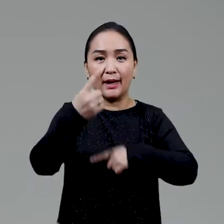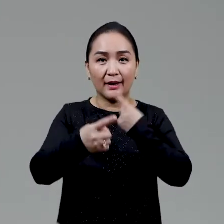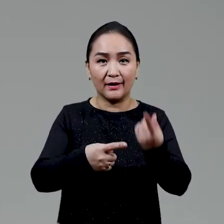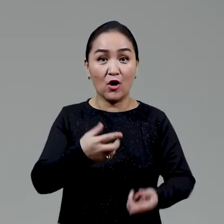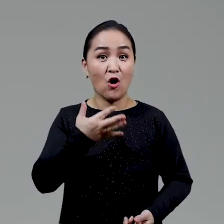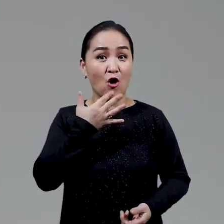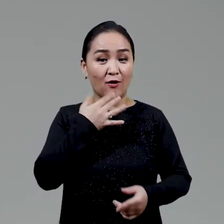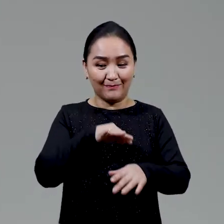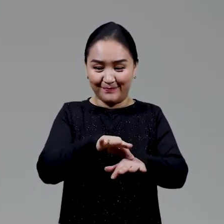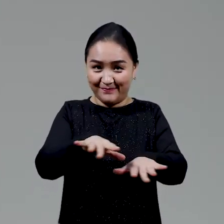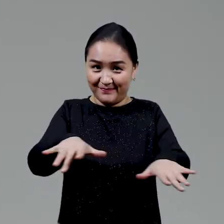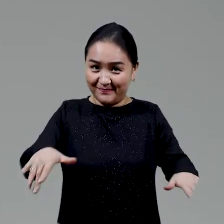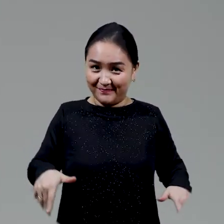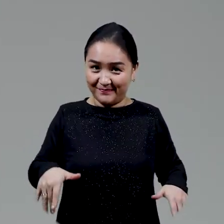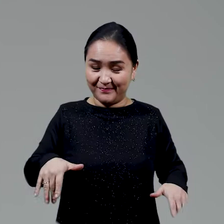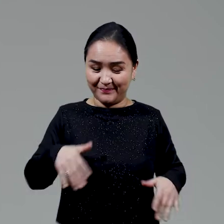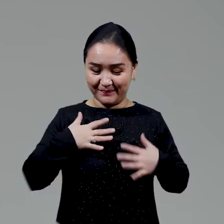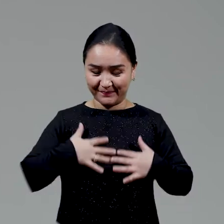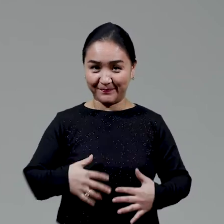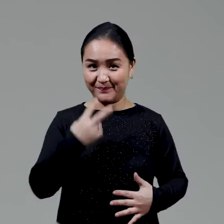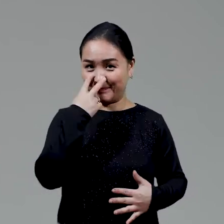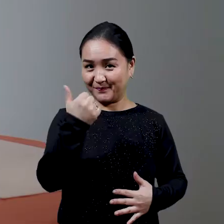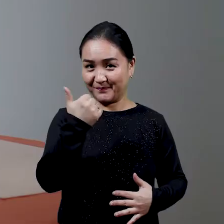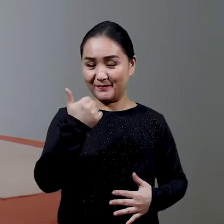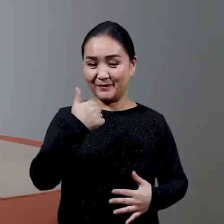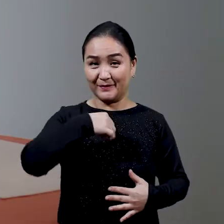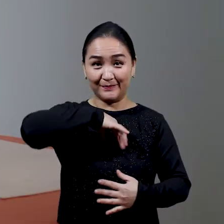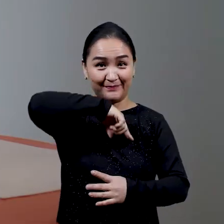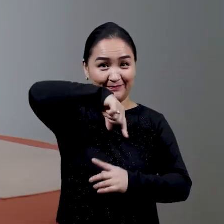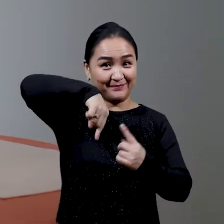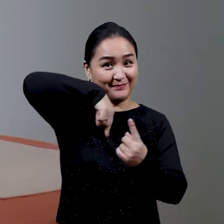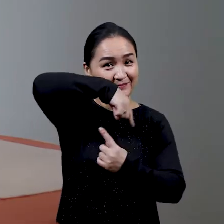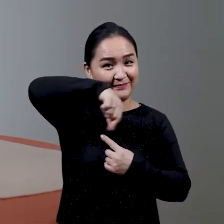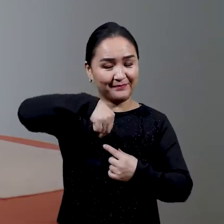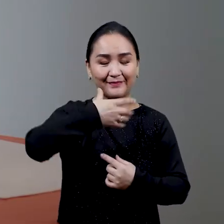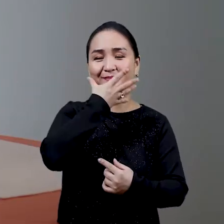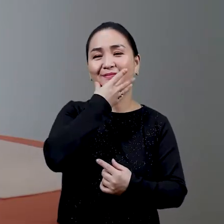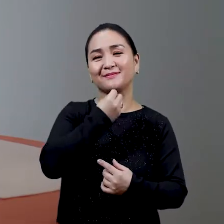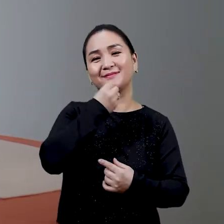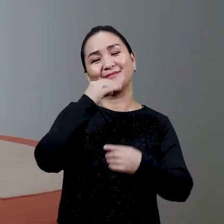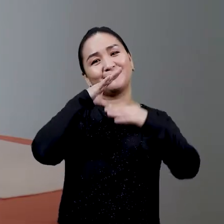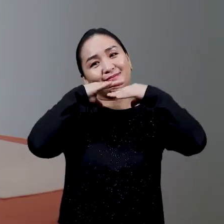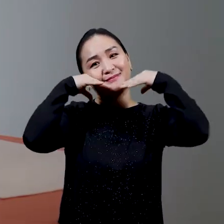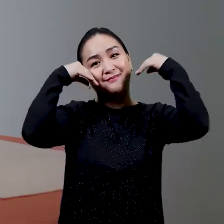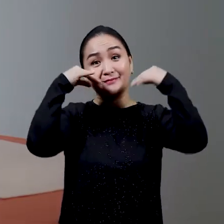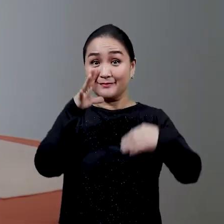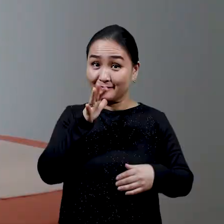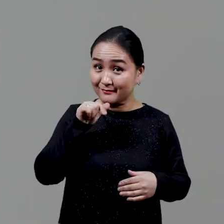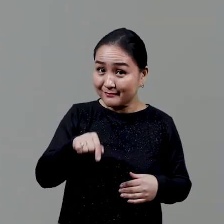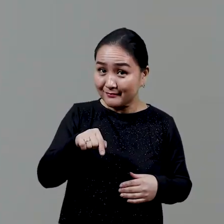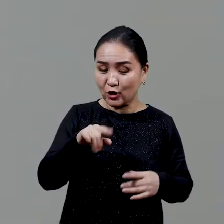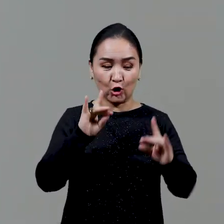Дэрэвэр ягаан даашинз өмсөн доороо эргэлдэн агаарт дэрвих даашинзныхаа хормыг хараад баясан энийх ёстой насан